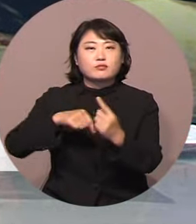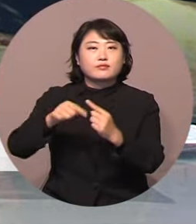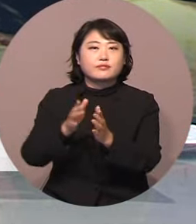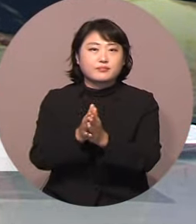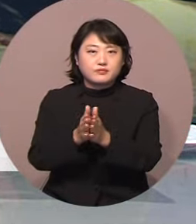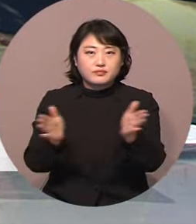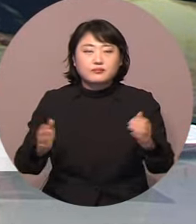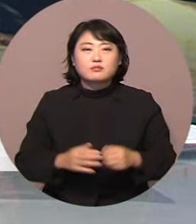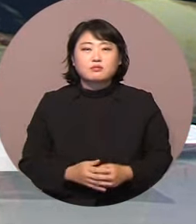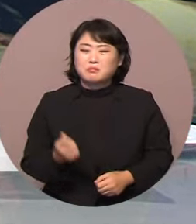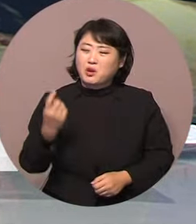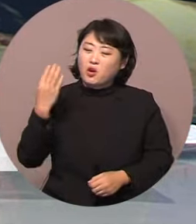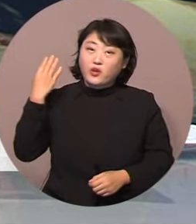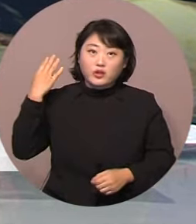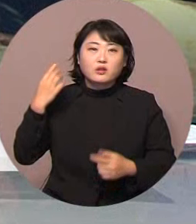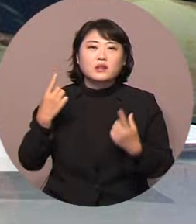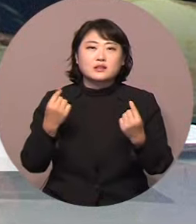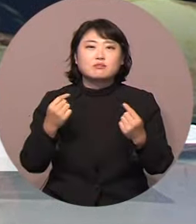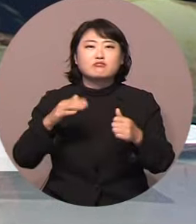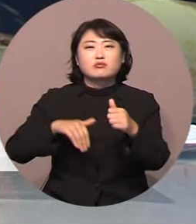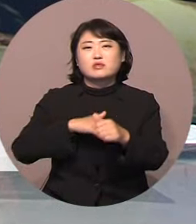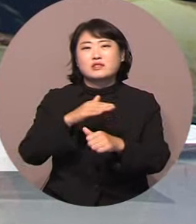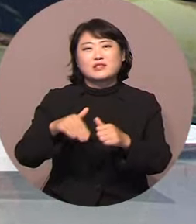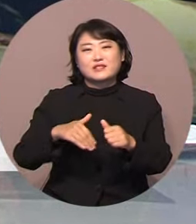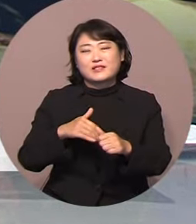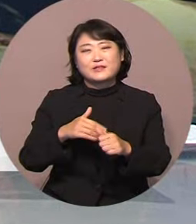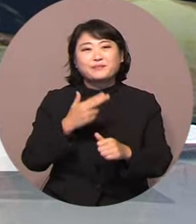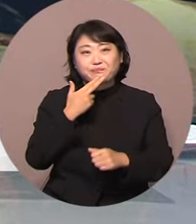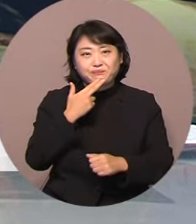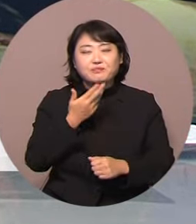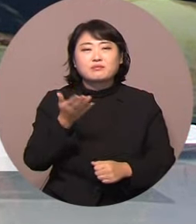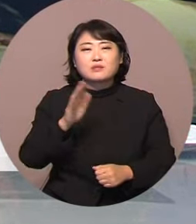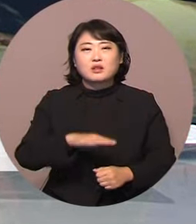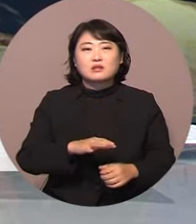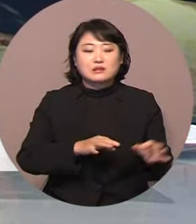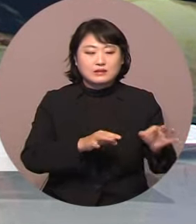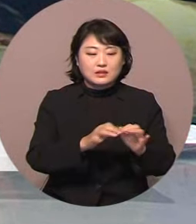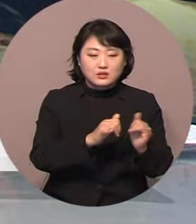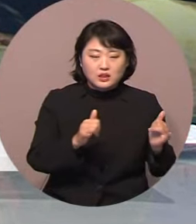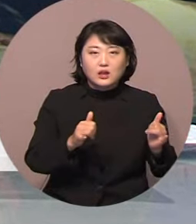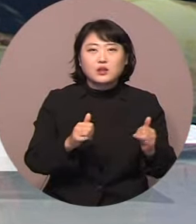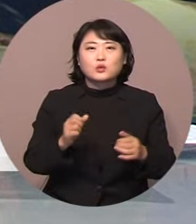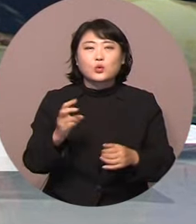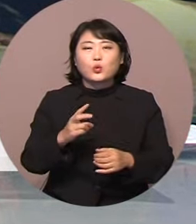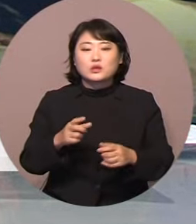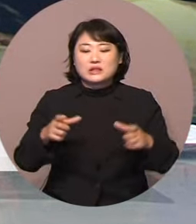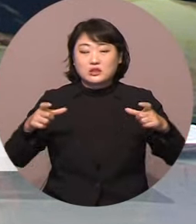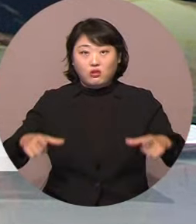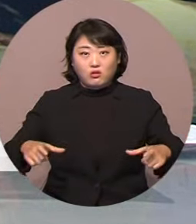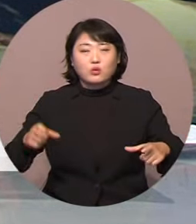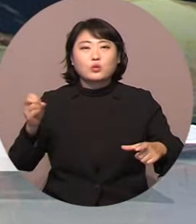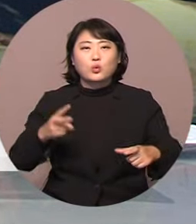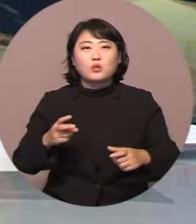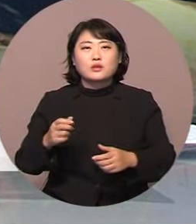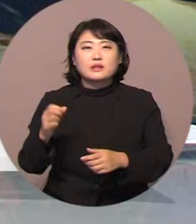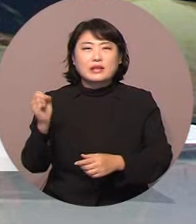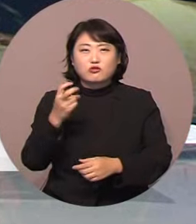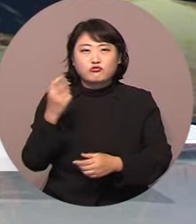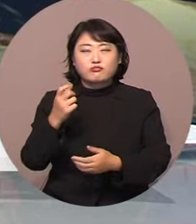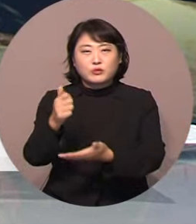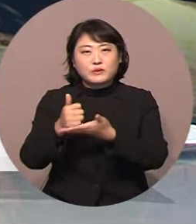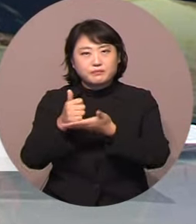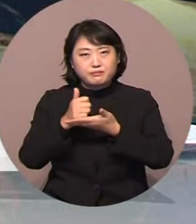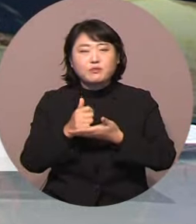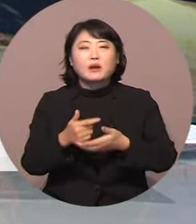재개했습니다. 예년 같은 설 대목 분위기는 없지만 상인과 지자체, 단골 손님들까지 마음을 모아 잿더미 속에서